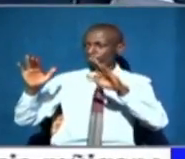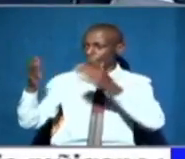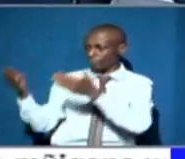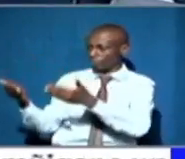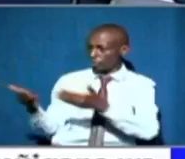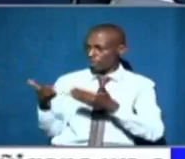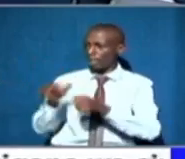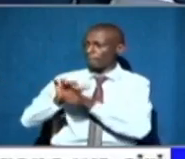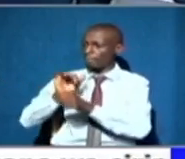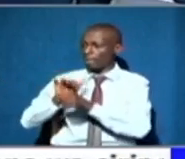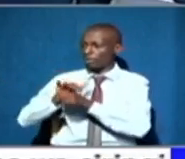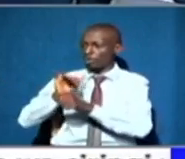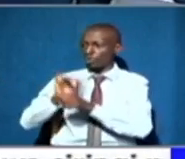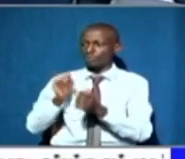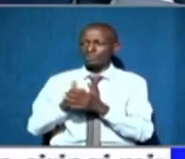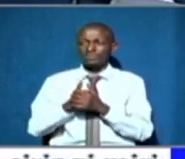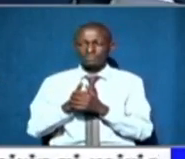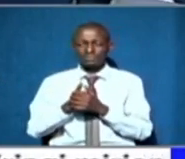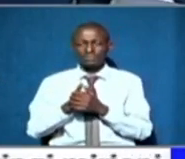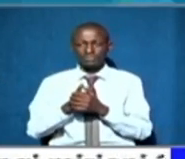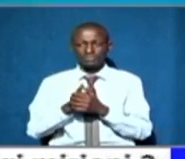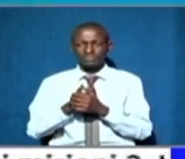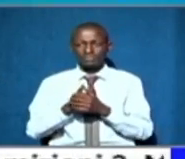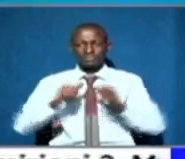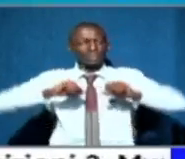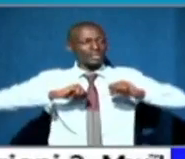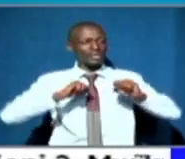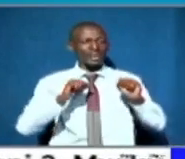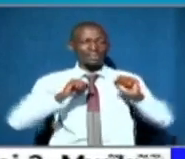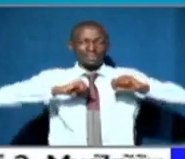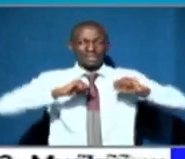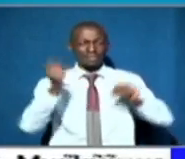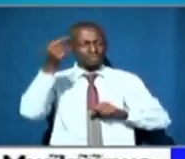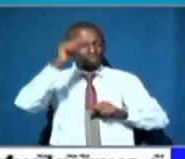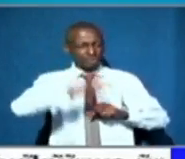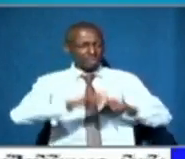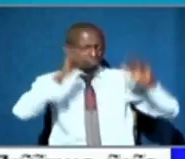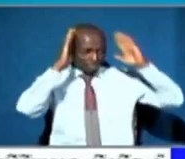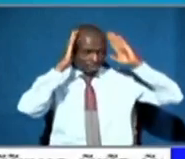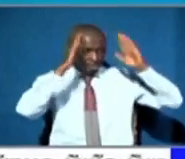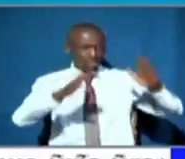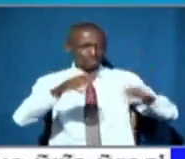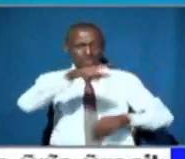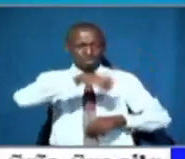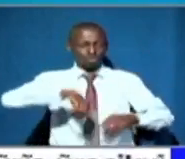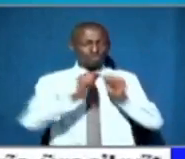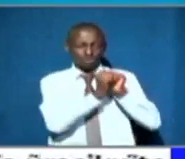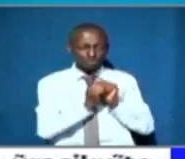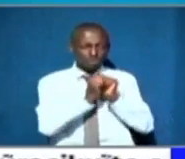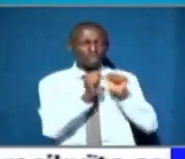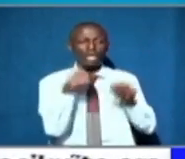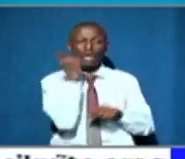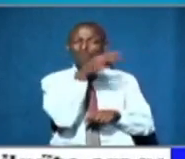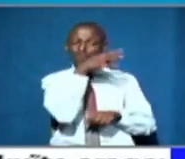drumeni geithia roleni Ramadan Mubarak ndake na muno kukinya na uko mageithia tuwe hamwe na area mahigite madhina